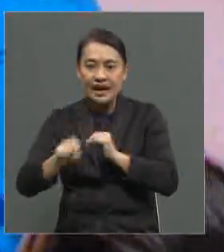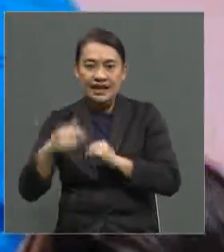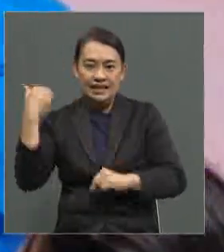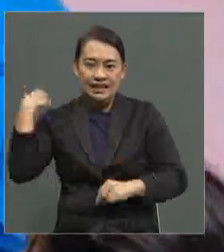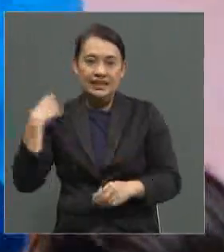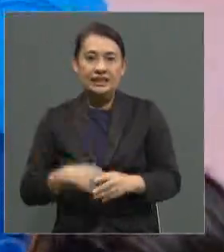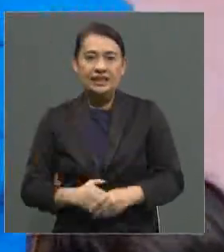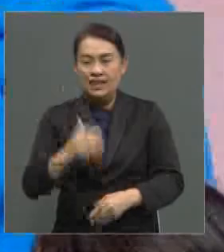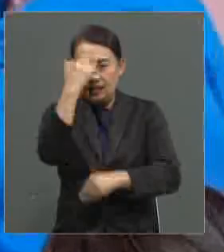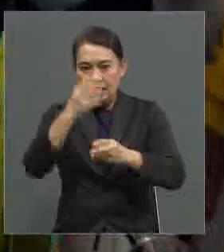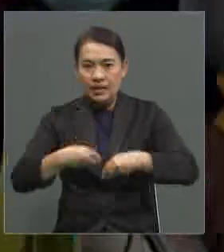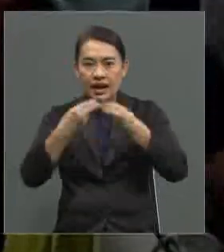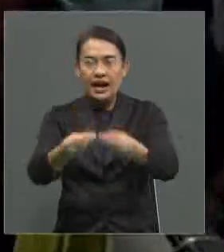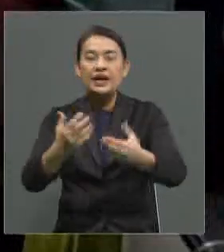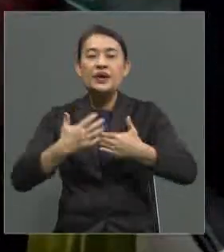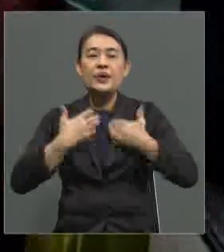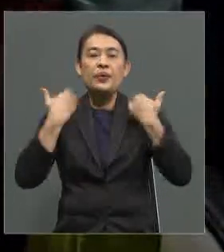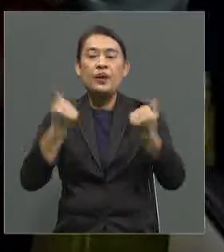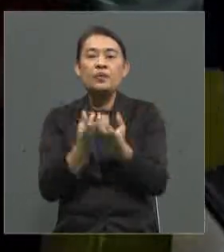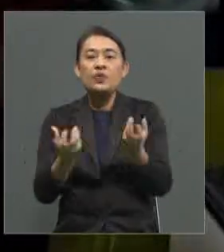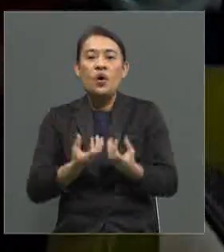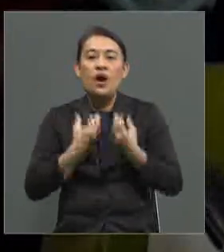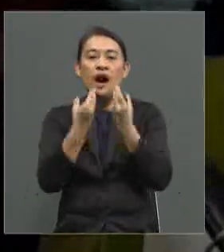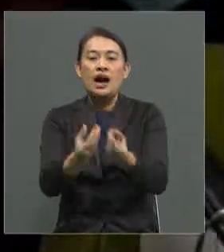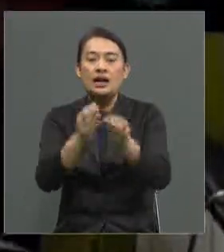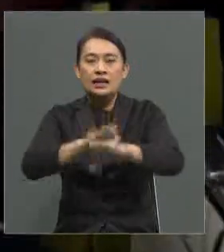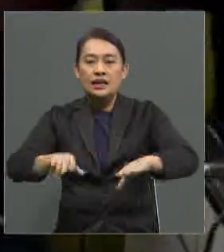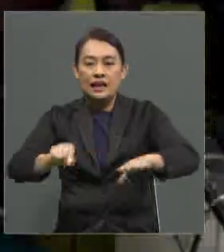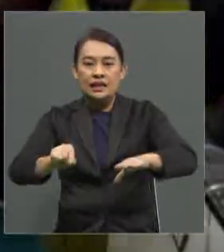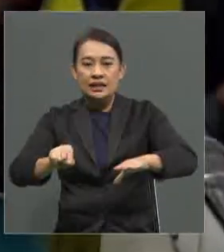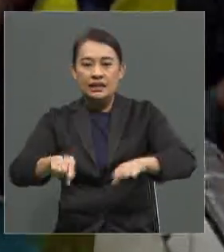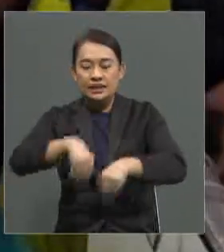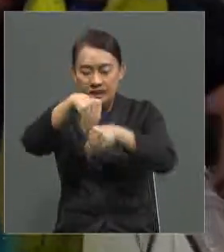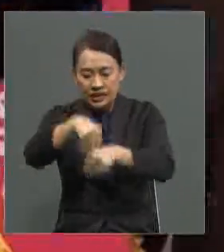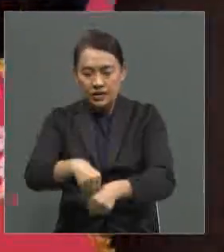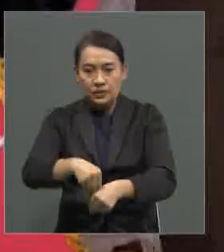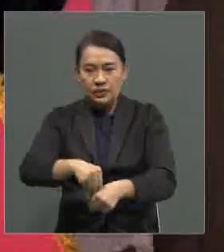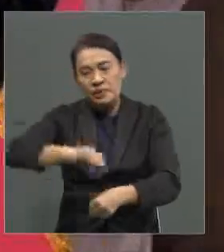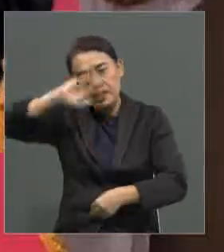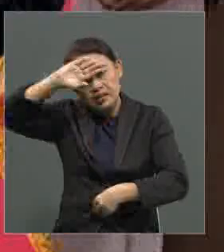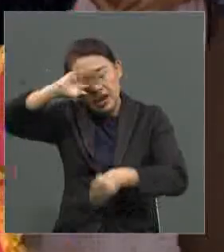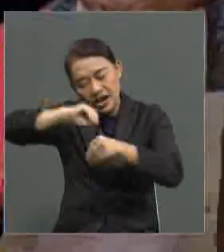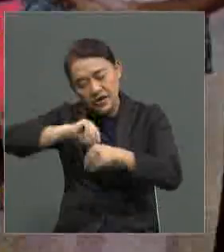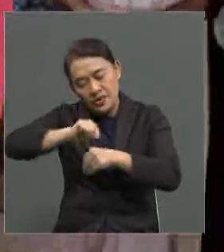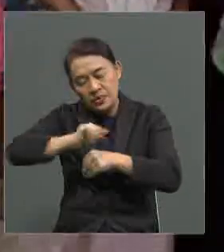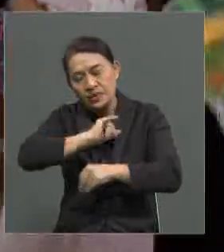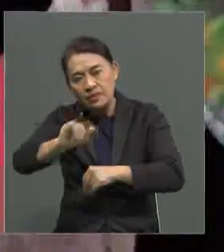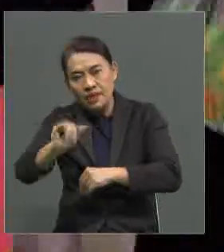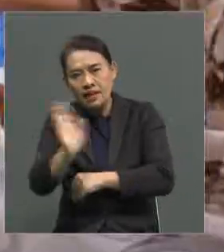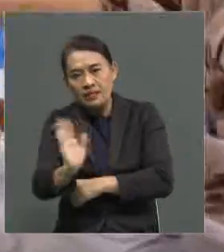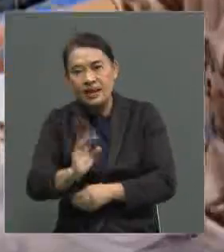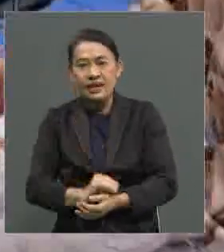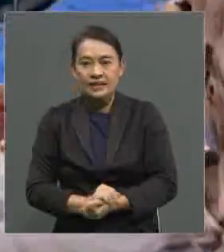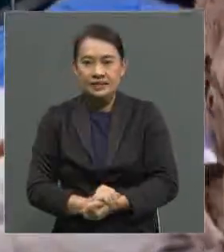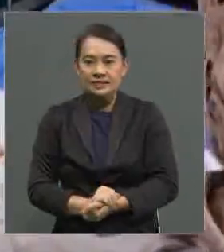ครับเพื่อมาส่งความสุขเอาของขวัญมาให้กำลังใจกับน้องๆที่ปีนี้เนี่ยไม่สามารถออกไปร่วมงานวันเด็กตามที่ต่างๆได้น